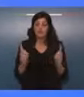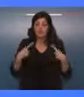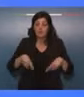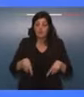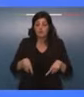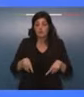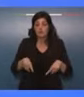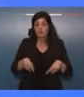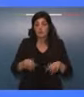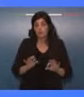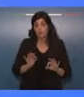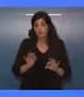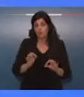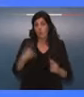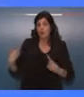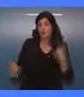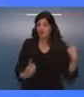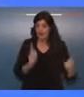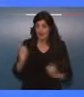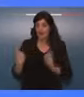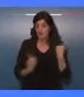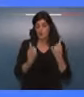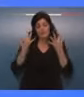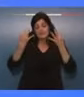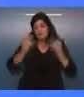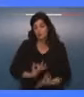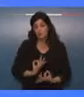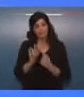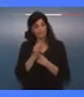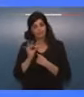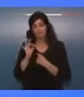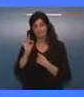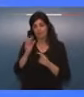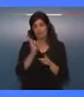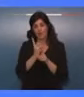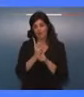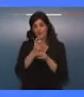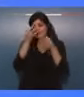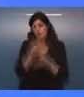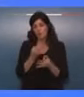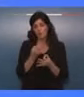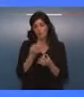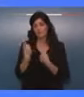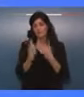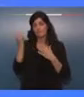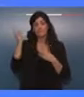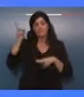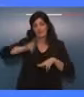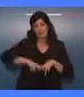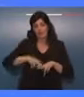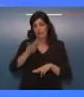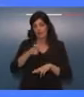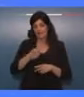un contesto che sicuramente è destinato a peggiorare questa situazione per l'inflazione che